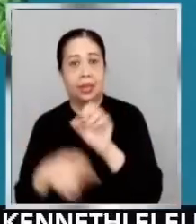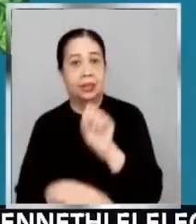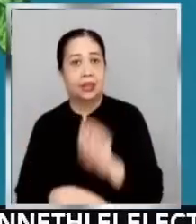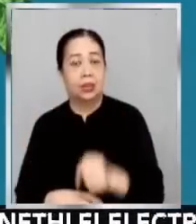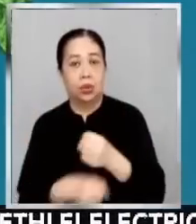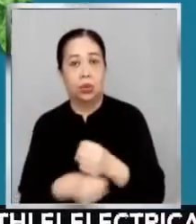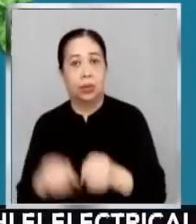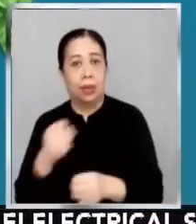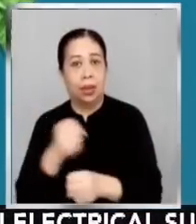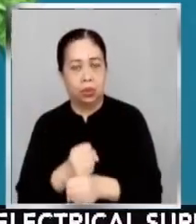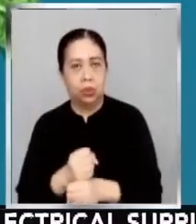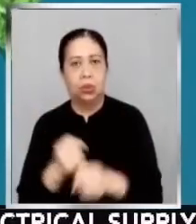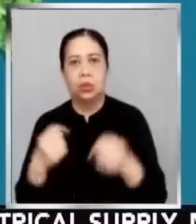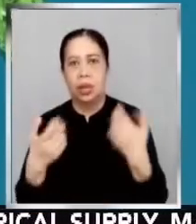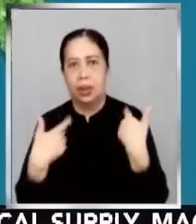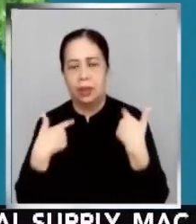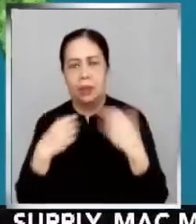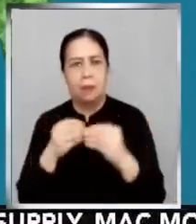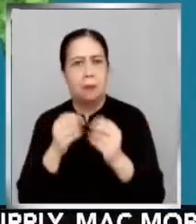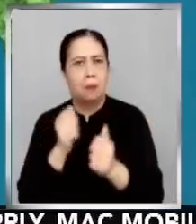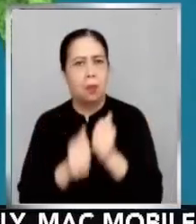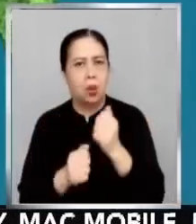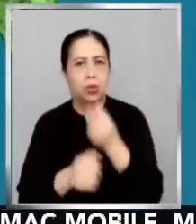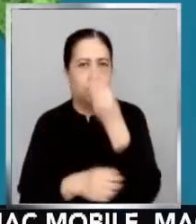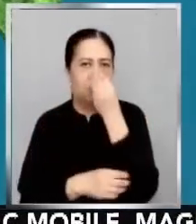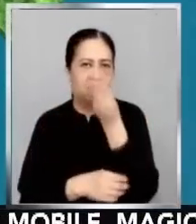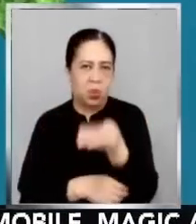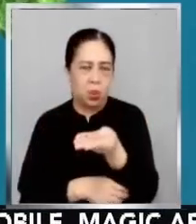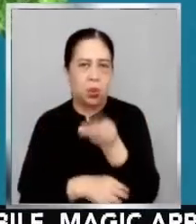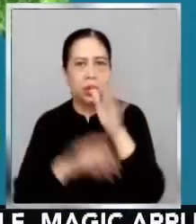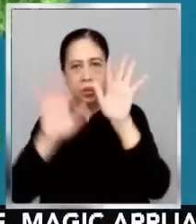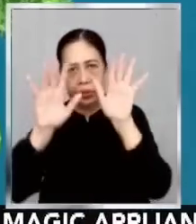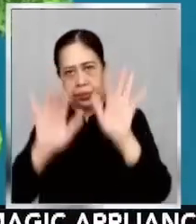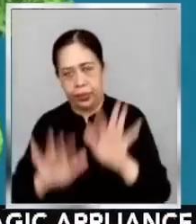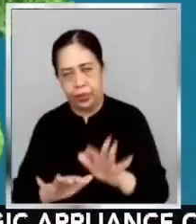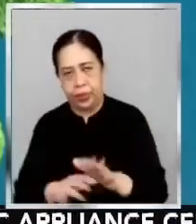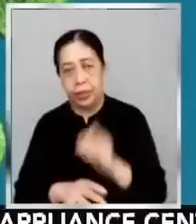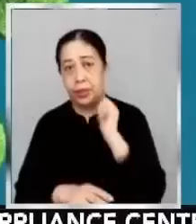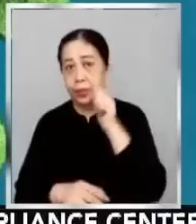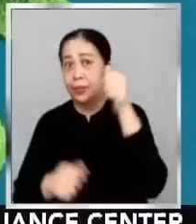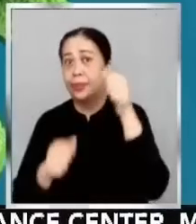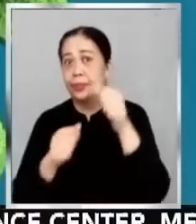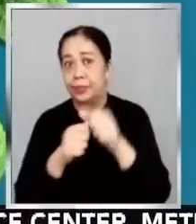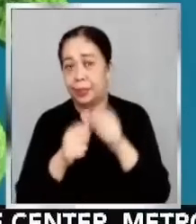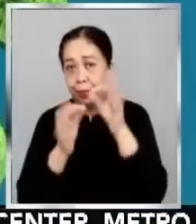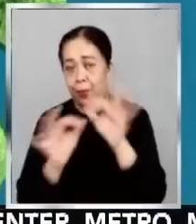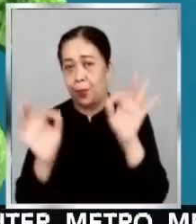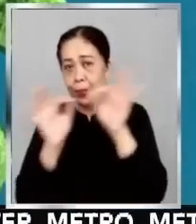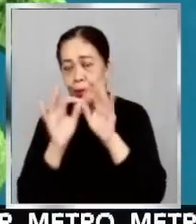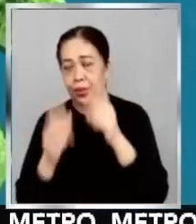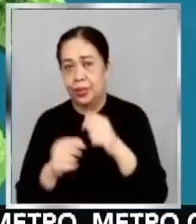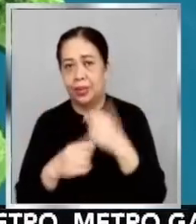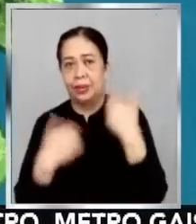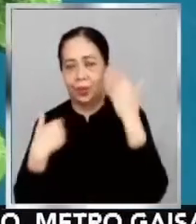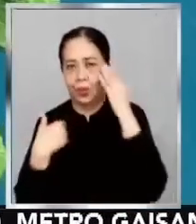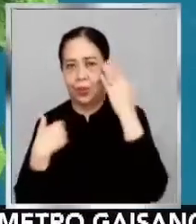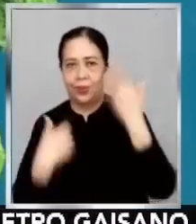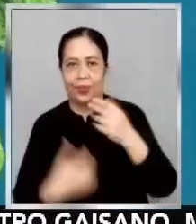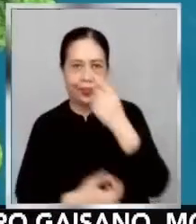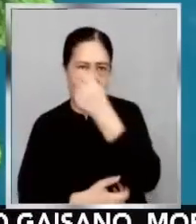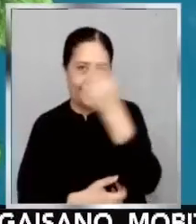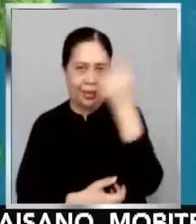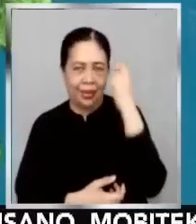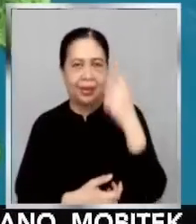ang nakakatanggap ng pinaka-kaunting ulan. Laging tandaan, kimportante ang may alam. Ako po si Kuya Kim, sagot ko